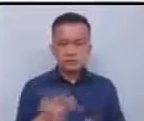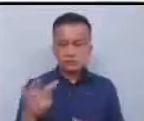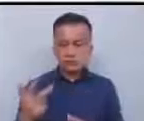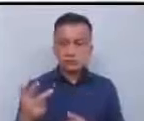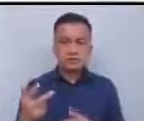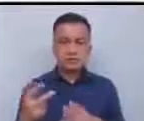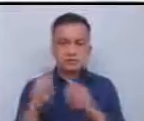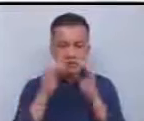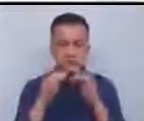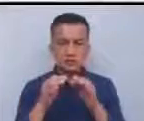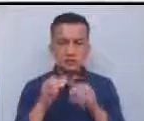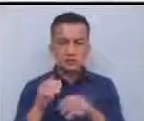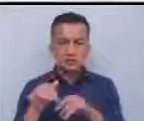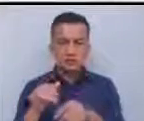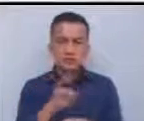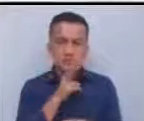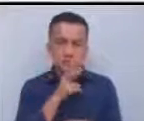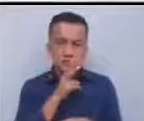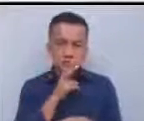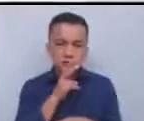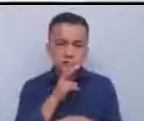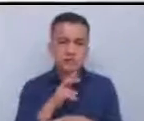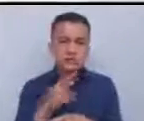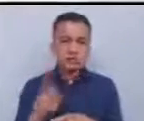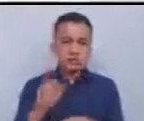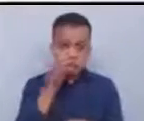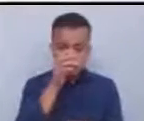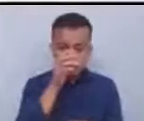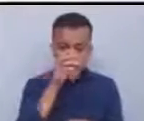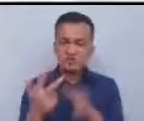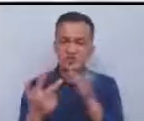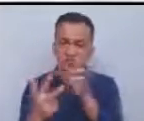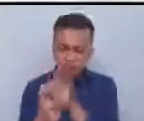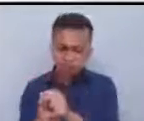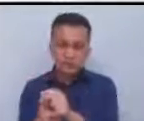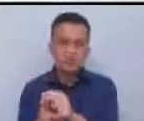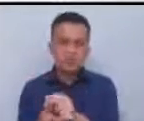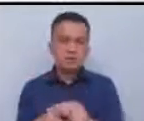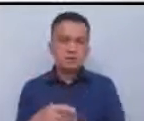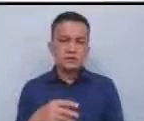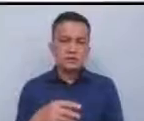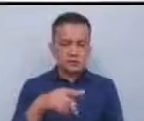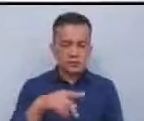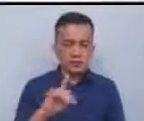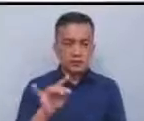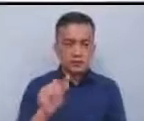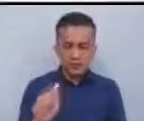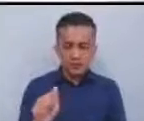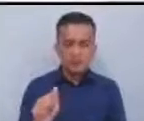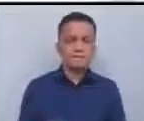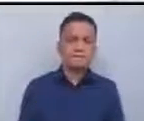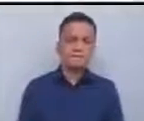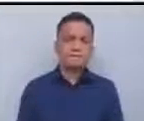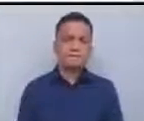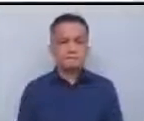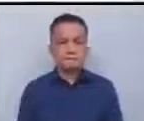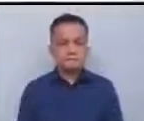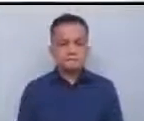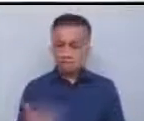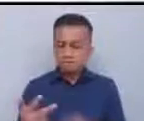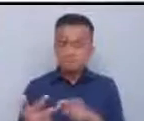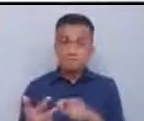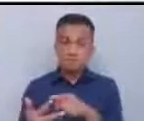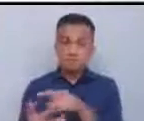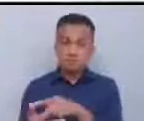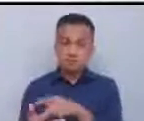na drug den sa Sawang Calero, Cebu City ang nasa kote ng mga operatiba ng Philippine Drug Enforcement Agency o PDEA. Nakumpiska sa operasyon ang